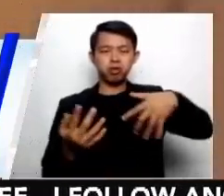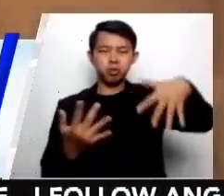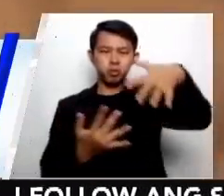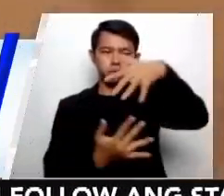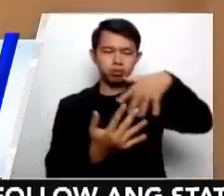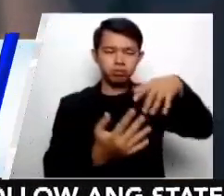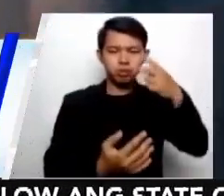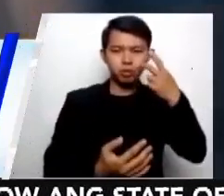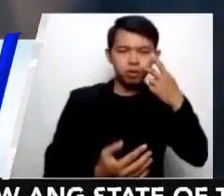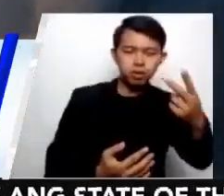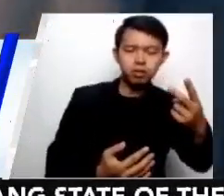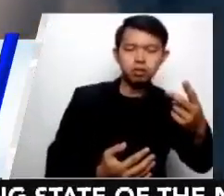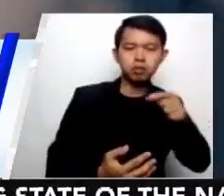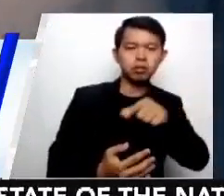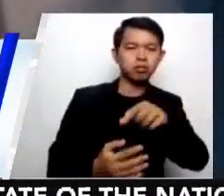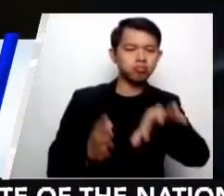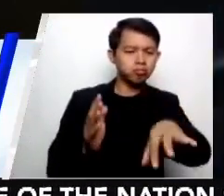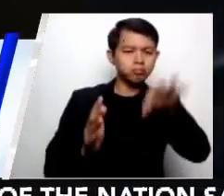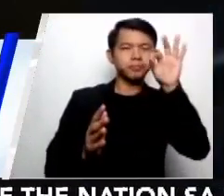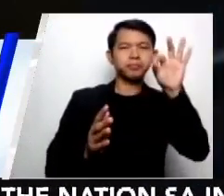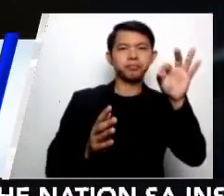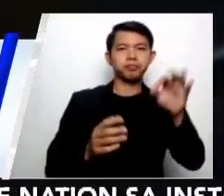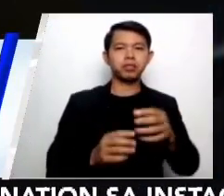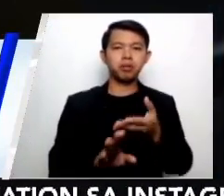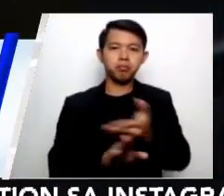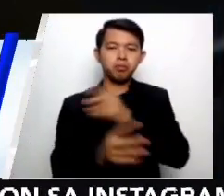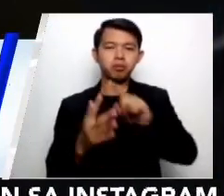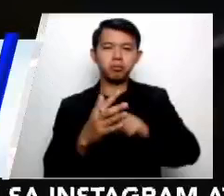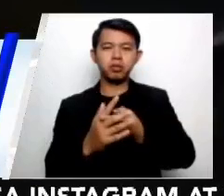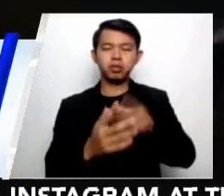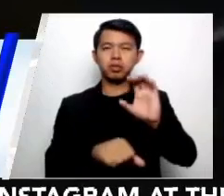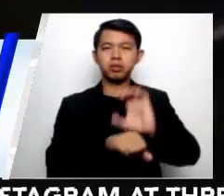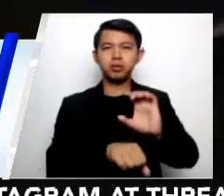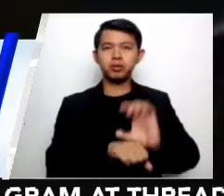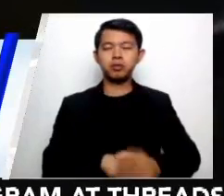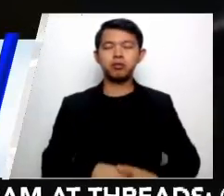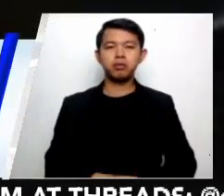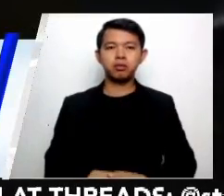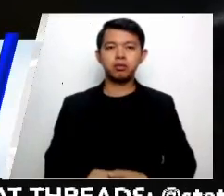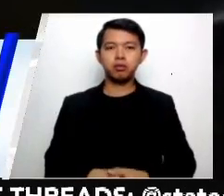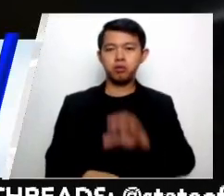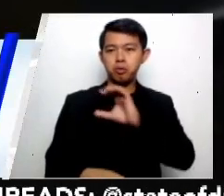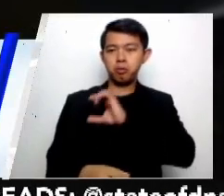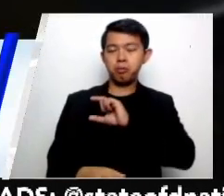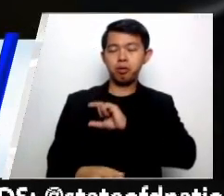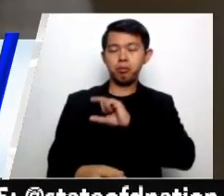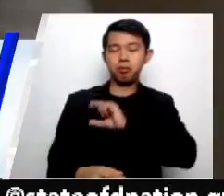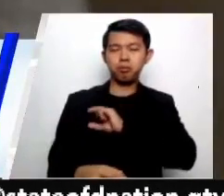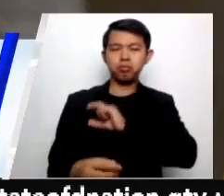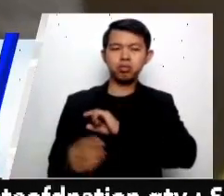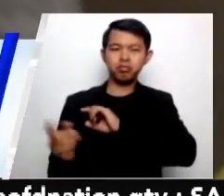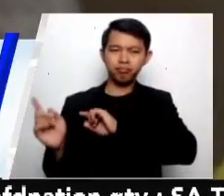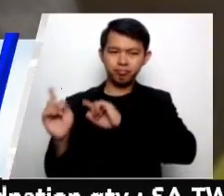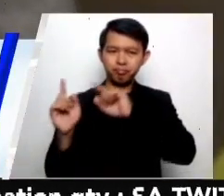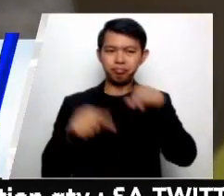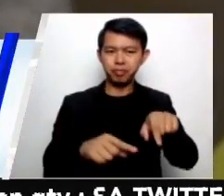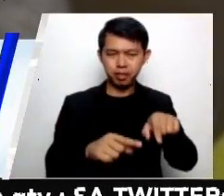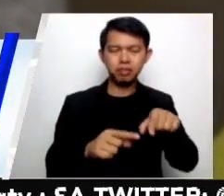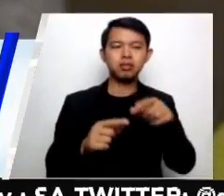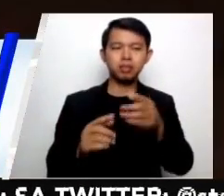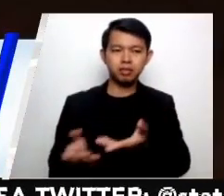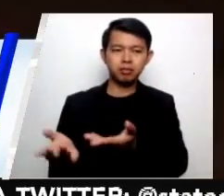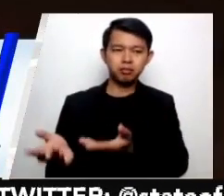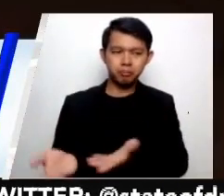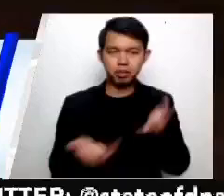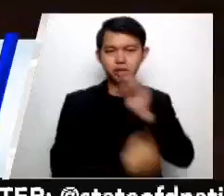misa. Agad rumesponde ang mga pulis at dinala sa ospital ang nanghihinang sanggol. Doon nalaman na may sakit na